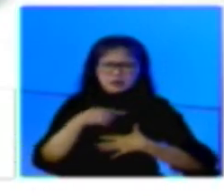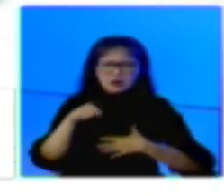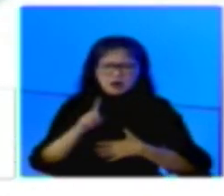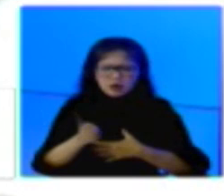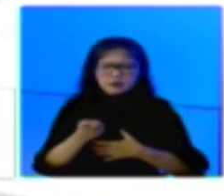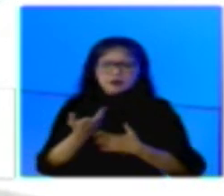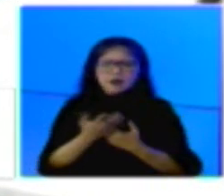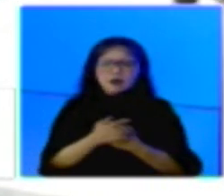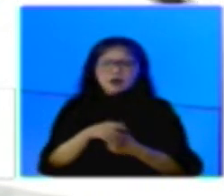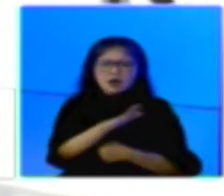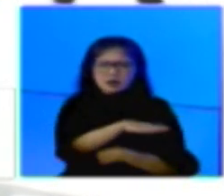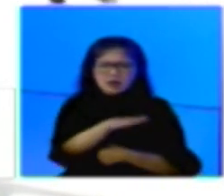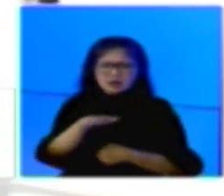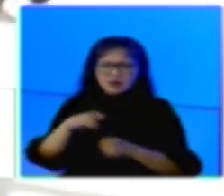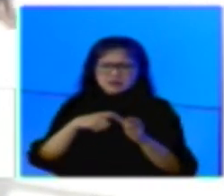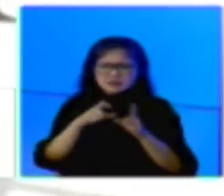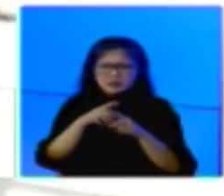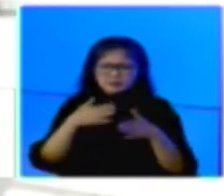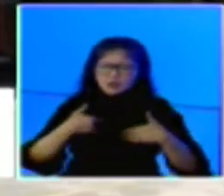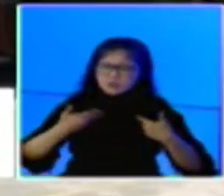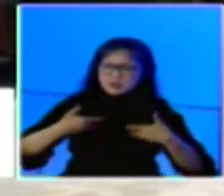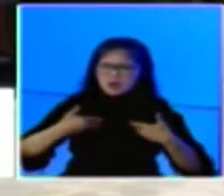berubah saat teror ginjal mengancam siswa-siswi.